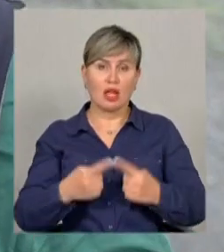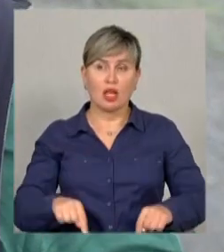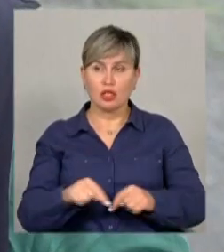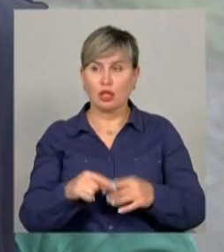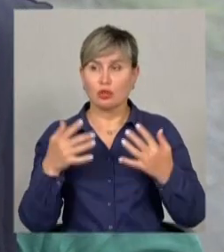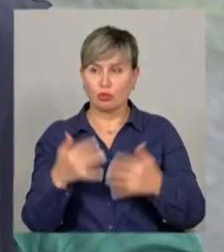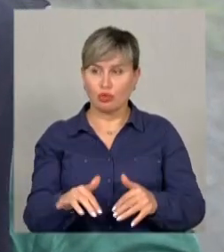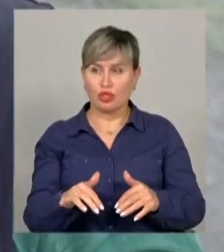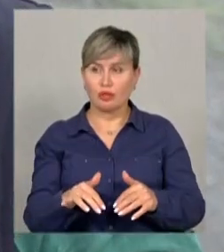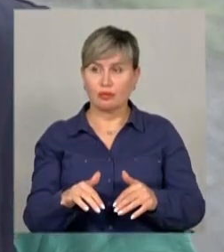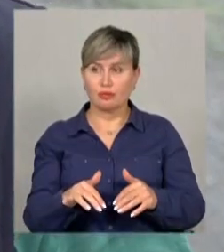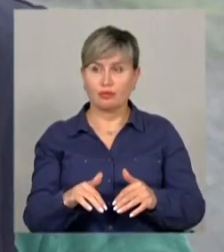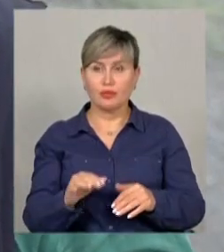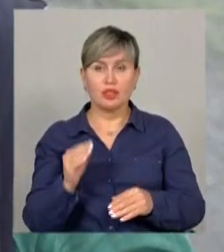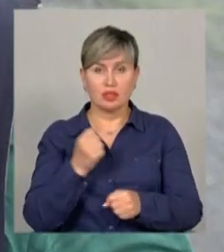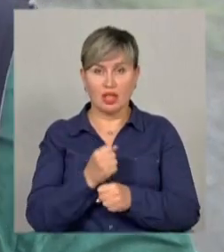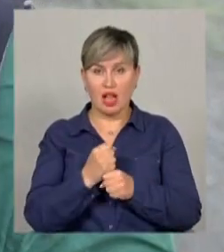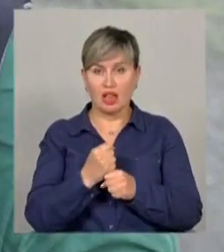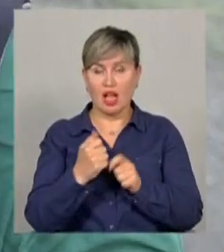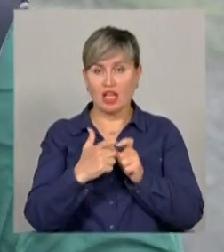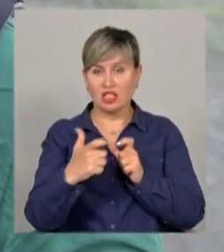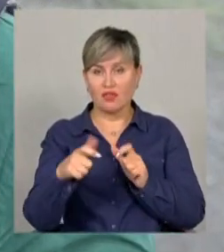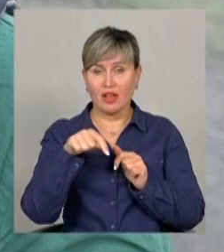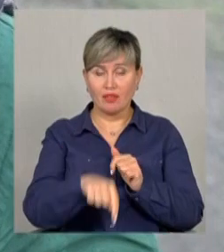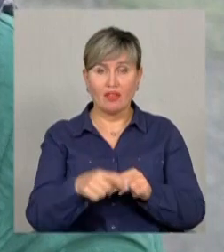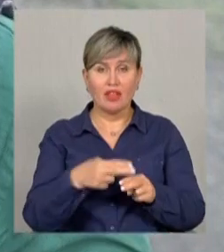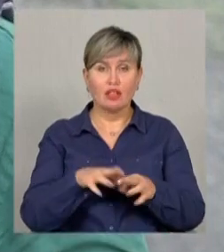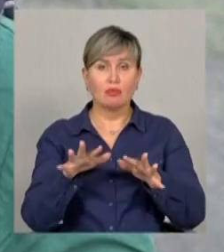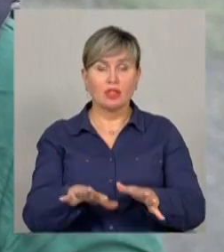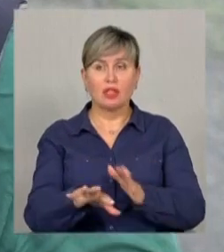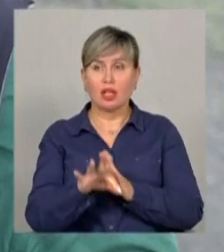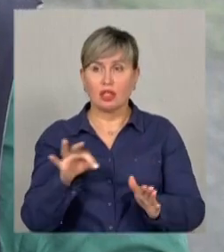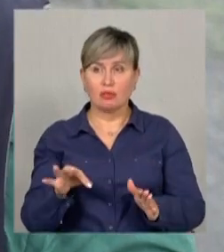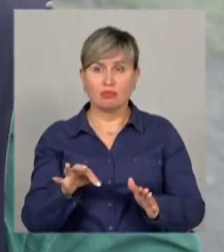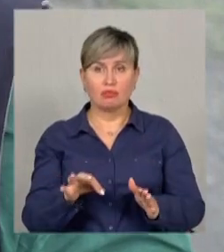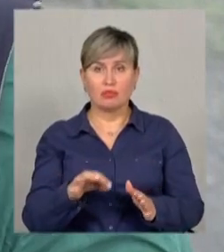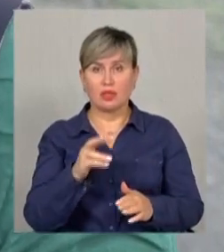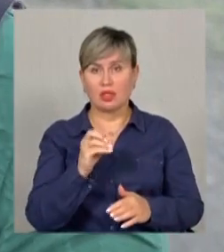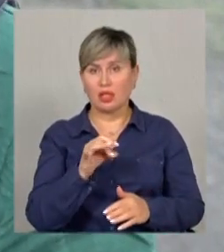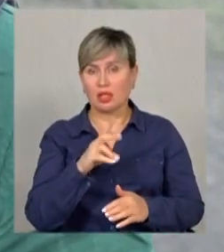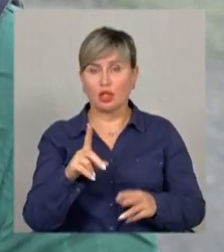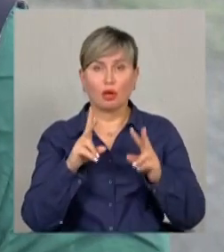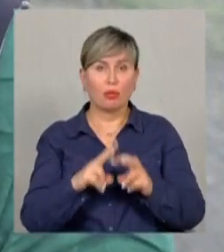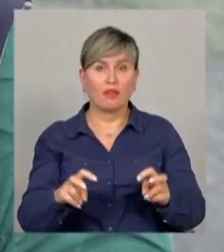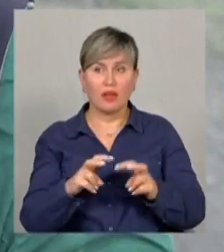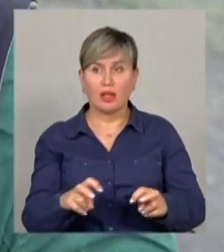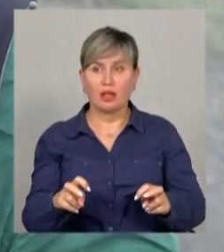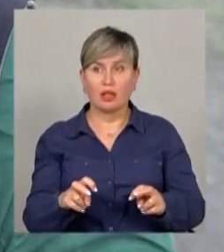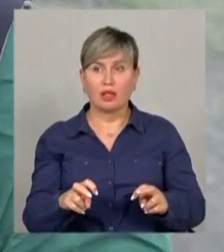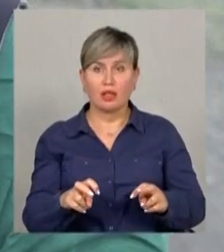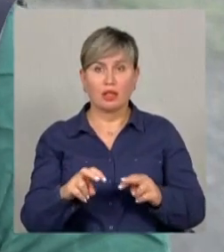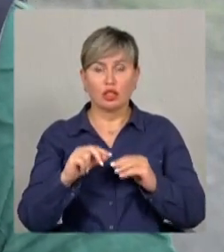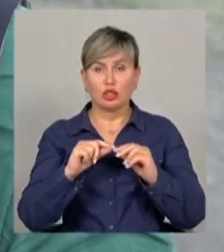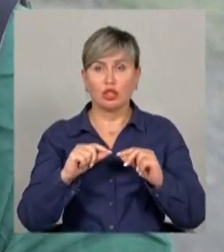уже уложила асфальт. В этих местах они отбирают керны, проверяют, во-первых,